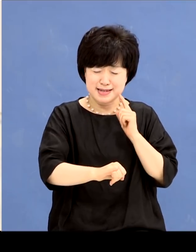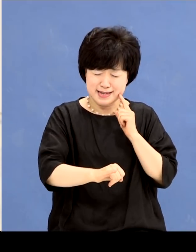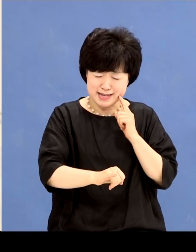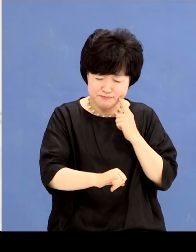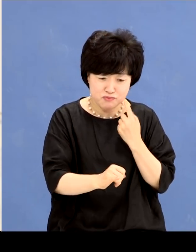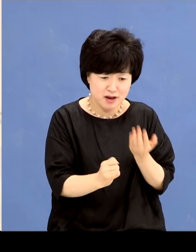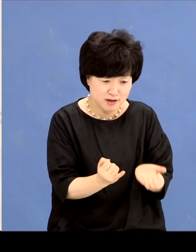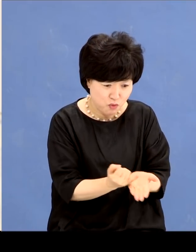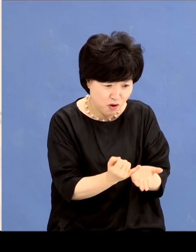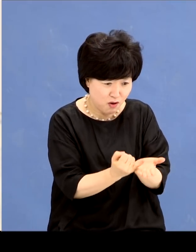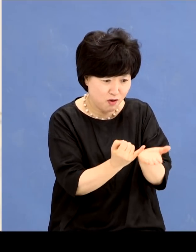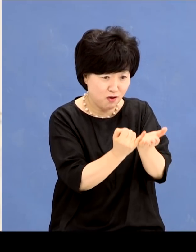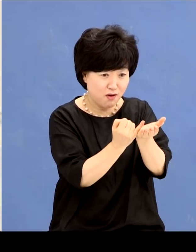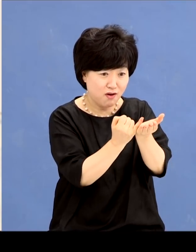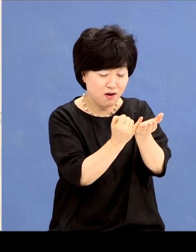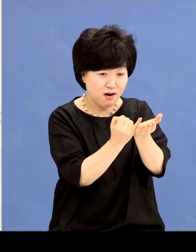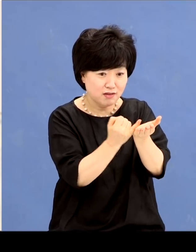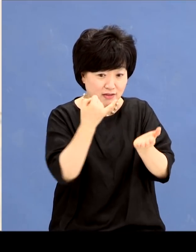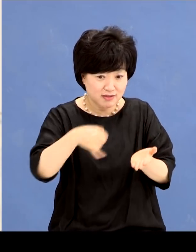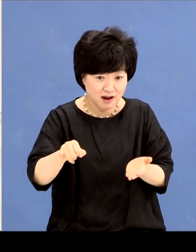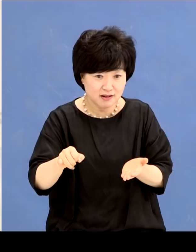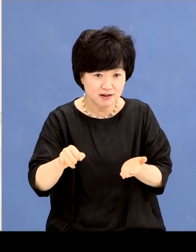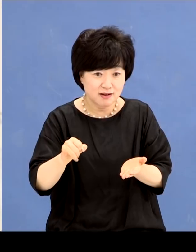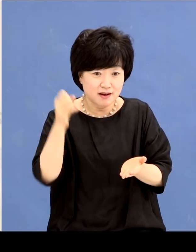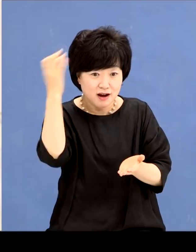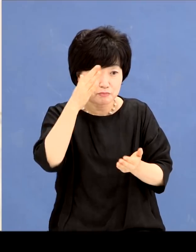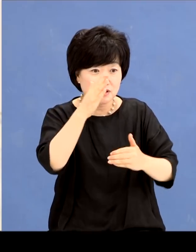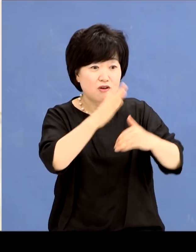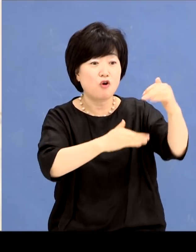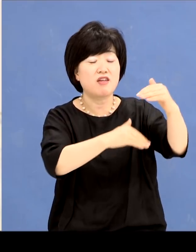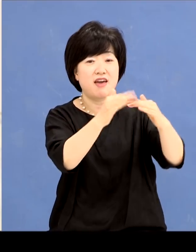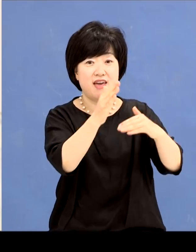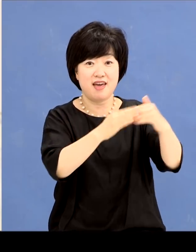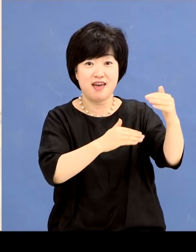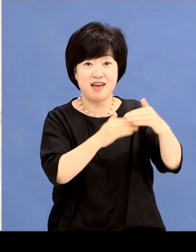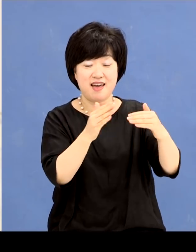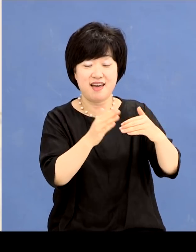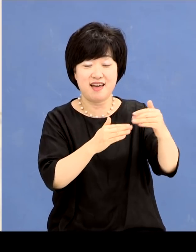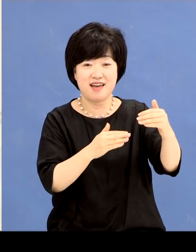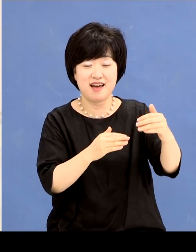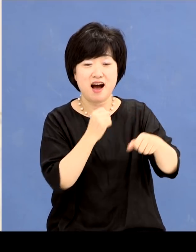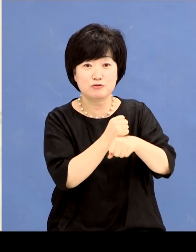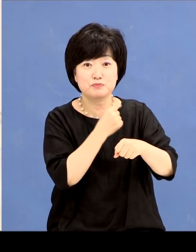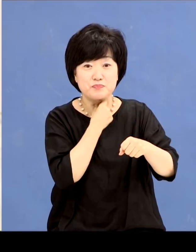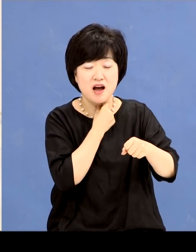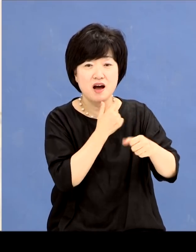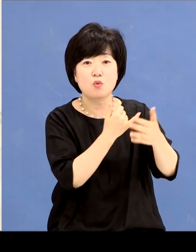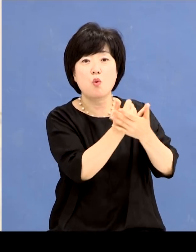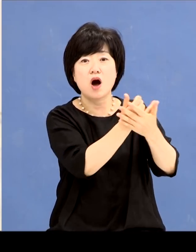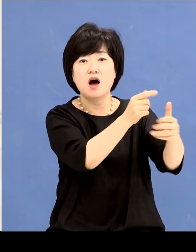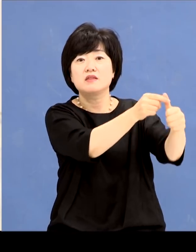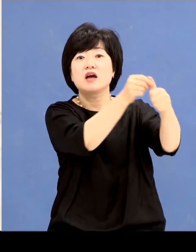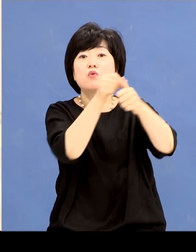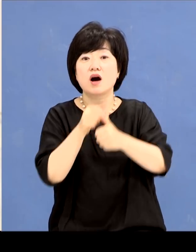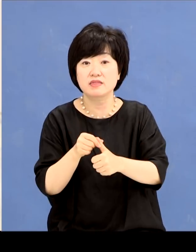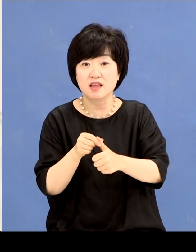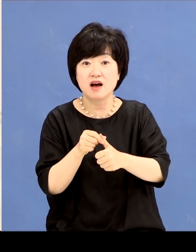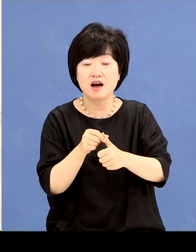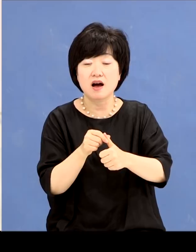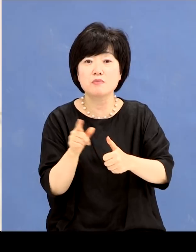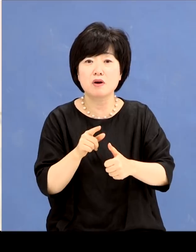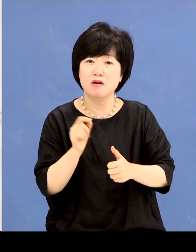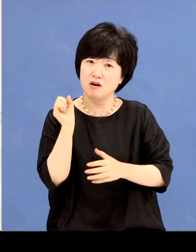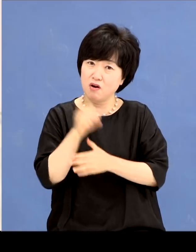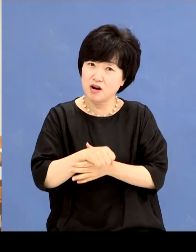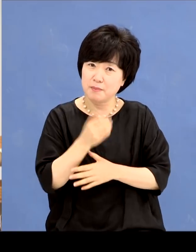귀하게 예쁘게 키웠어요. 근데 이 딸이 갑자기 연애하겠다고 고아를 데리고 온다? 나는 과연 허락할